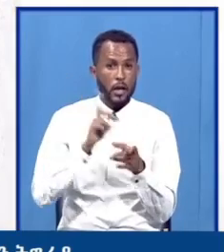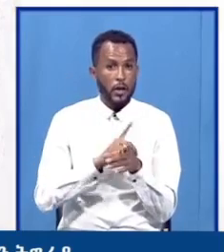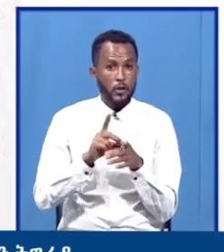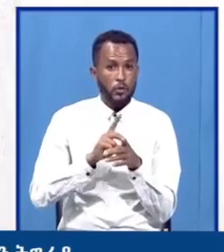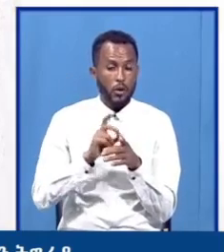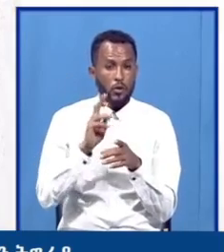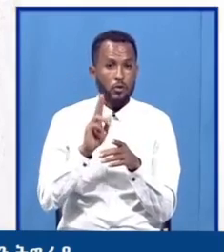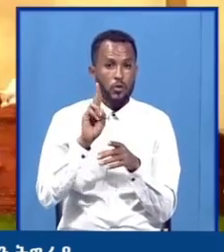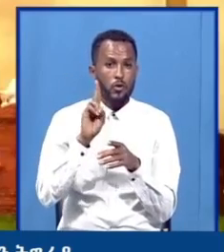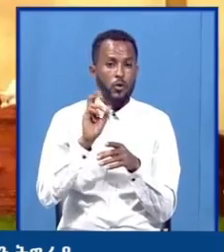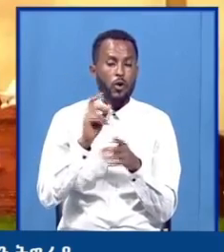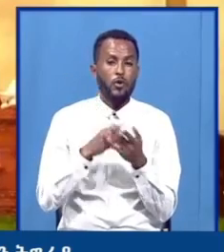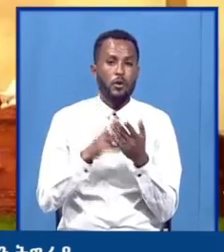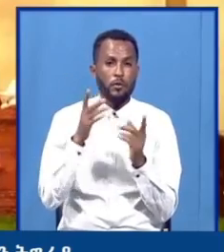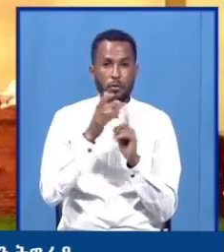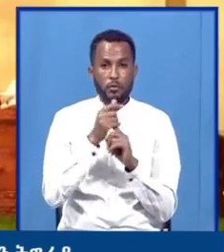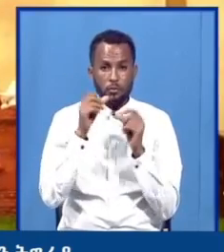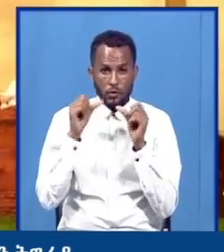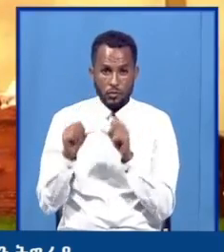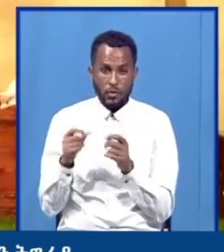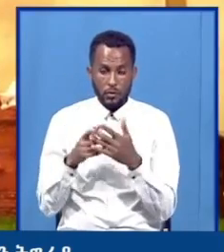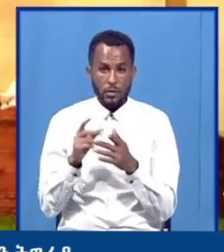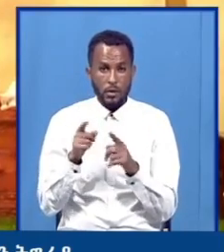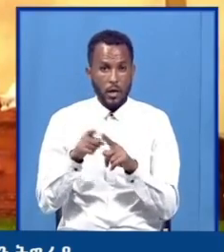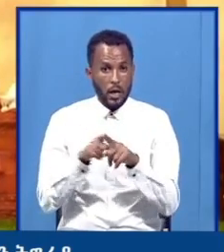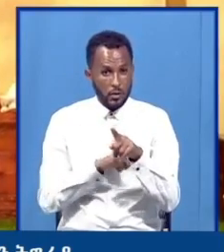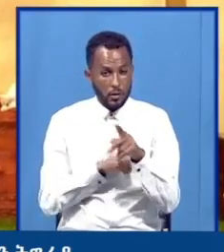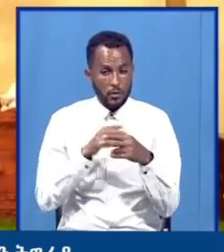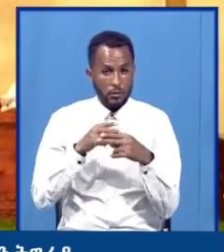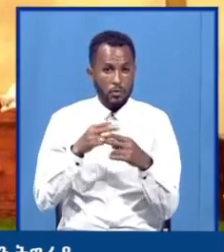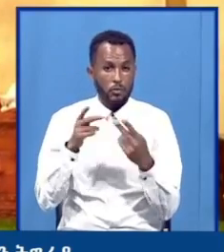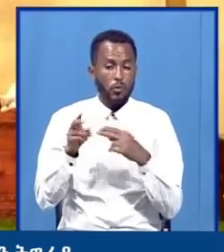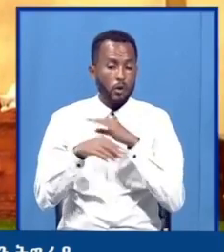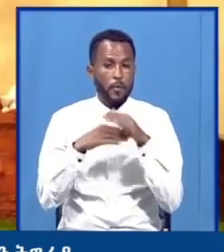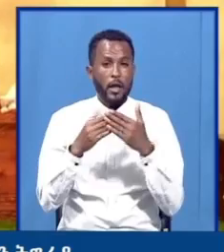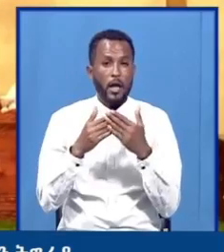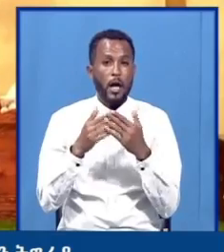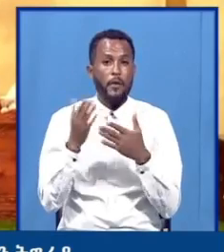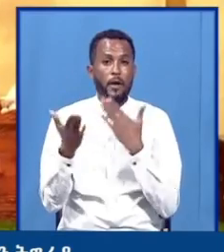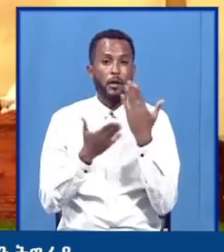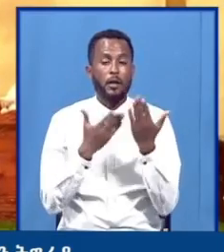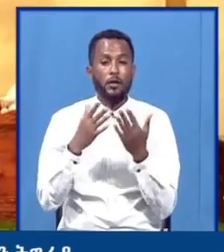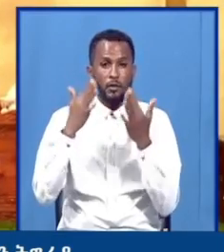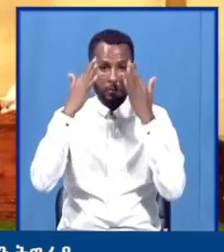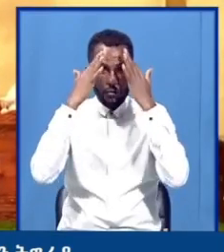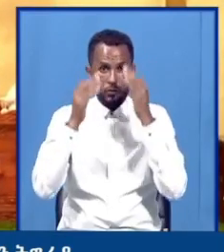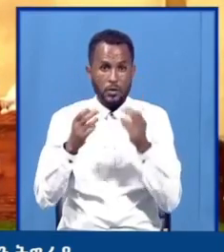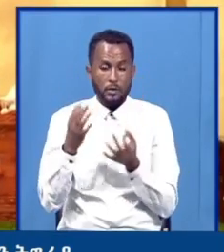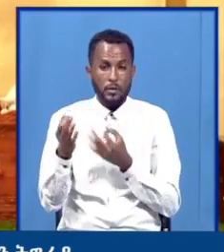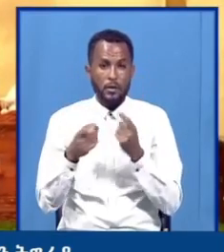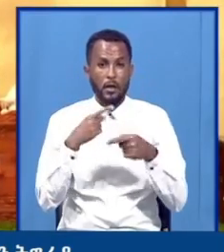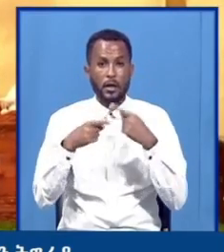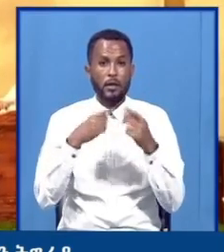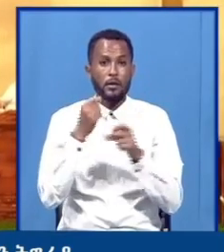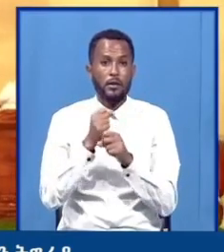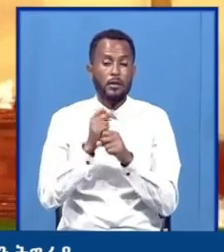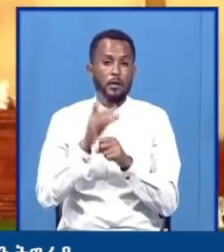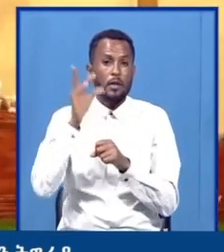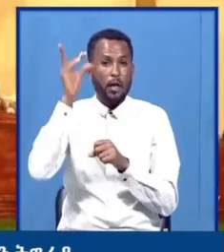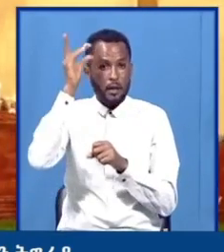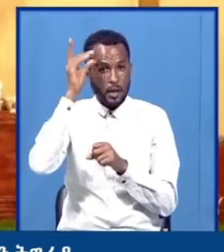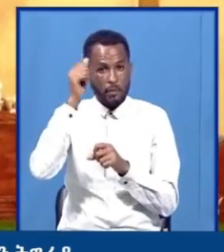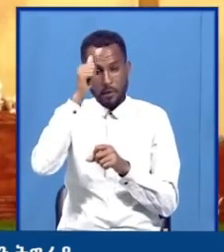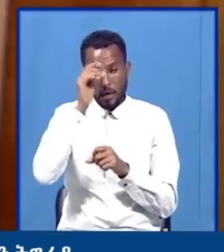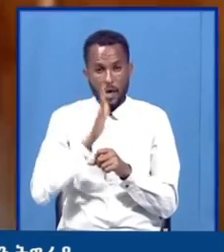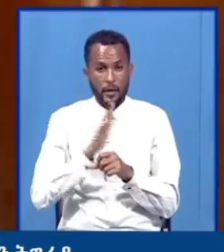زموتو اكلاتيوم صانحيت بصحتي كنوحن كحصرن بزرخو كل مدياوي قلقالت كمزو سن زحبرو اكيد سرح هوتيل كاراميل ايتا